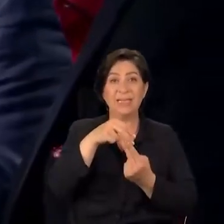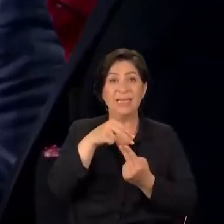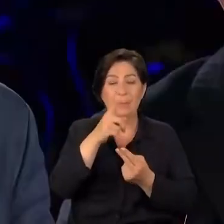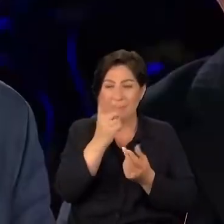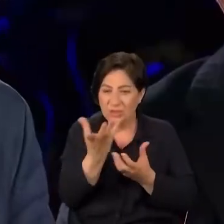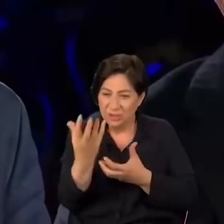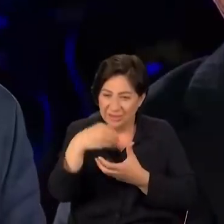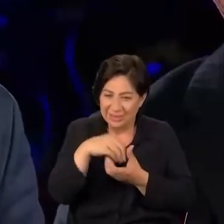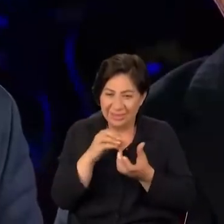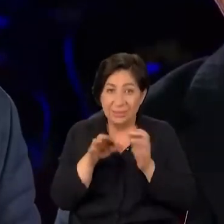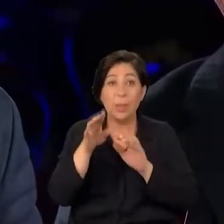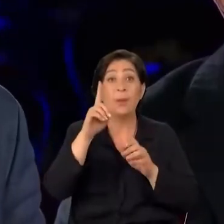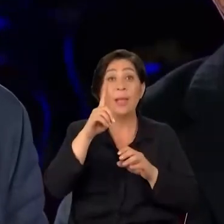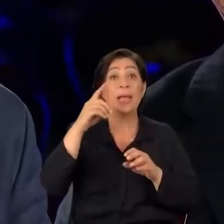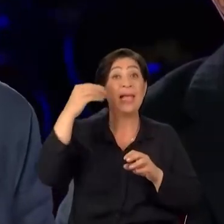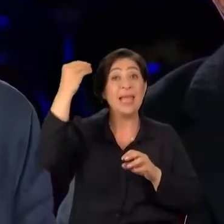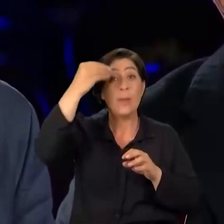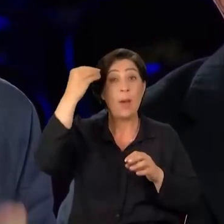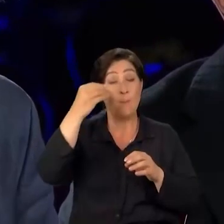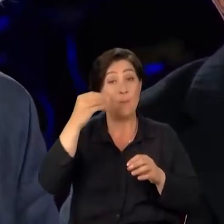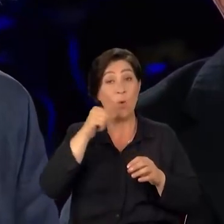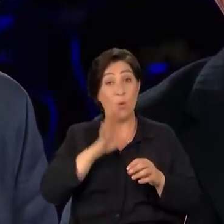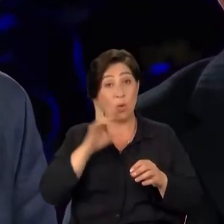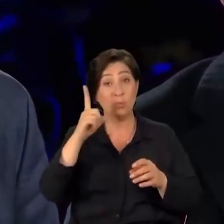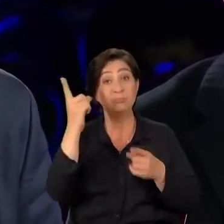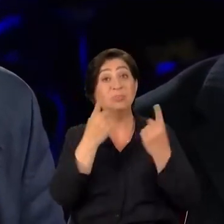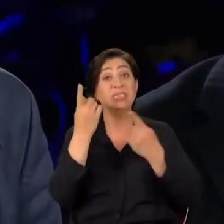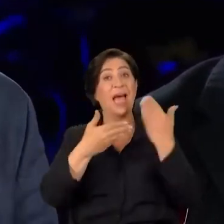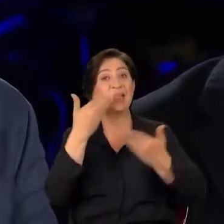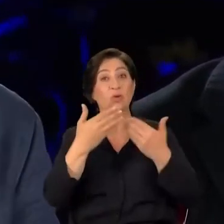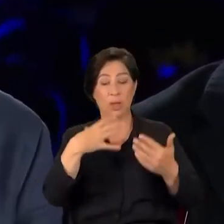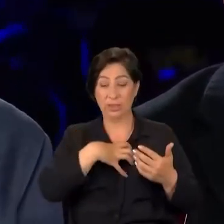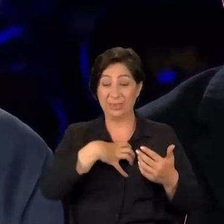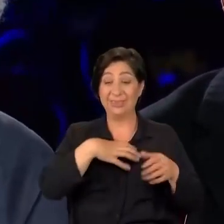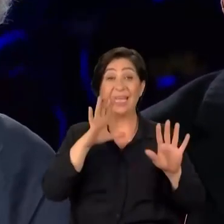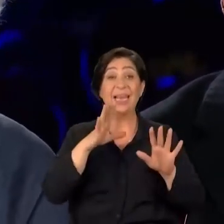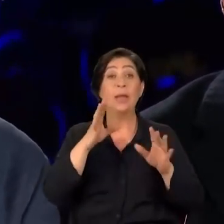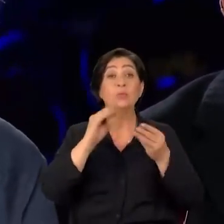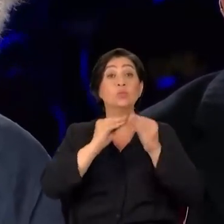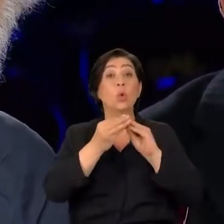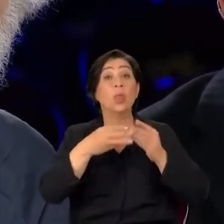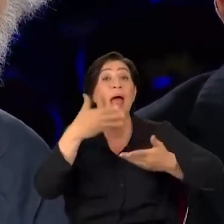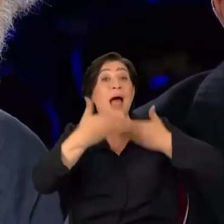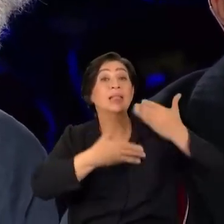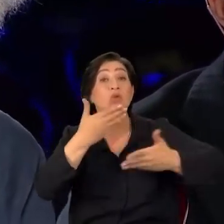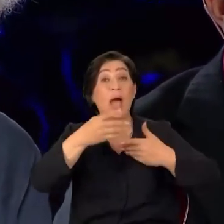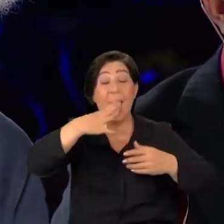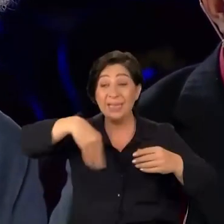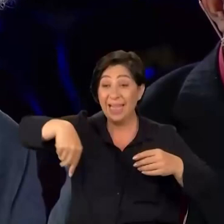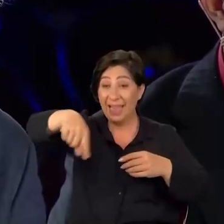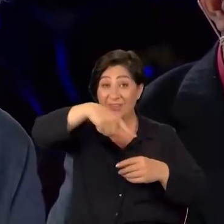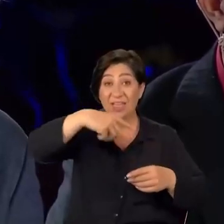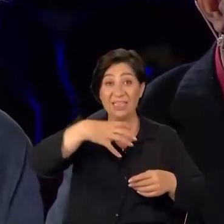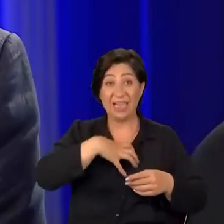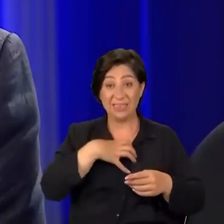bir hikayede şekillenir. Bugün İmamoğlu bir hikaye anlatıyor insanlara. Yani hikaye elbette, şahsi bir şey değil. Elbette. Bir, herkesin